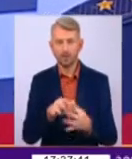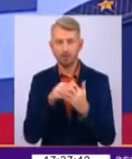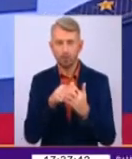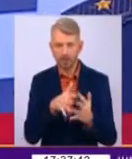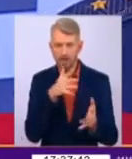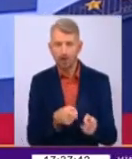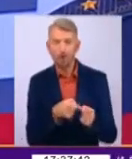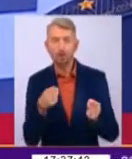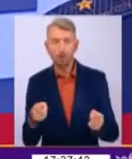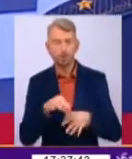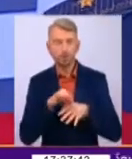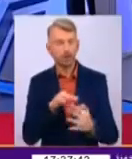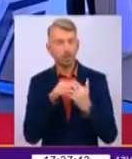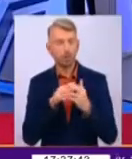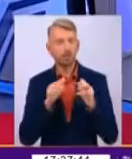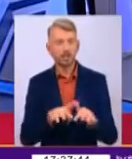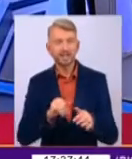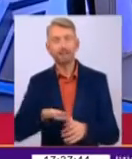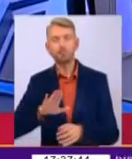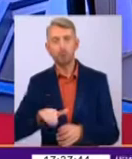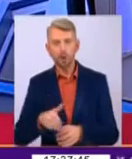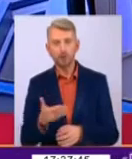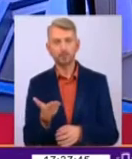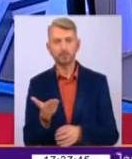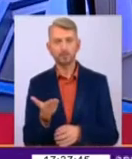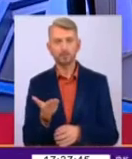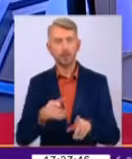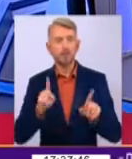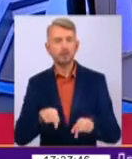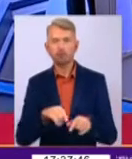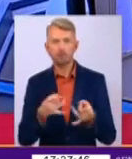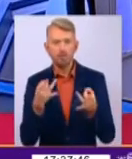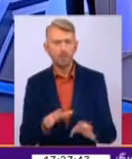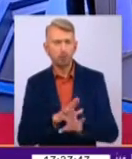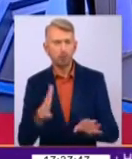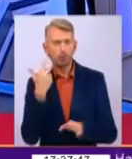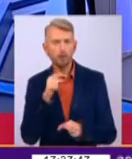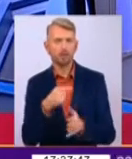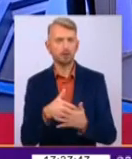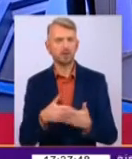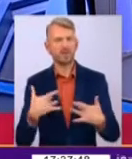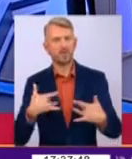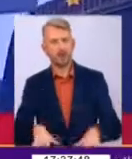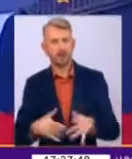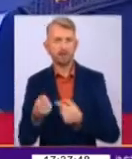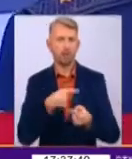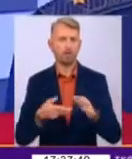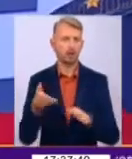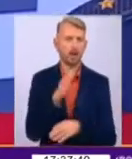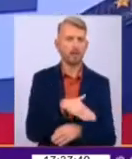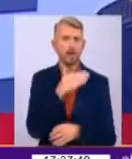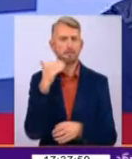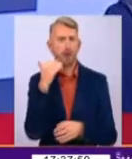ході проведення бойових дій. І потім теж не просто, коли він там, наприклад, звільняється, після повертається, бойових,